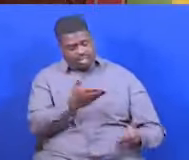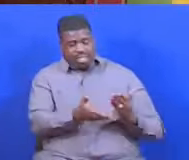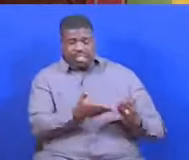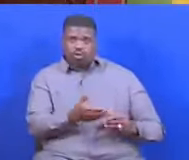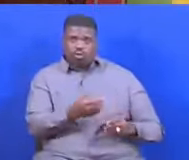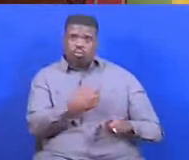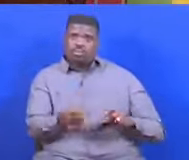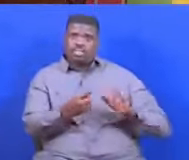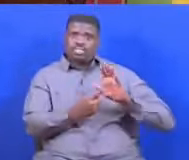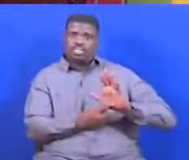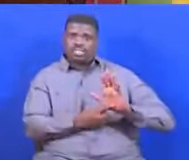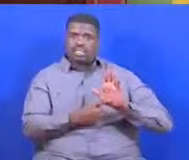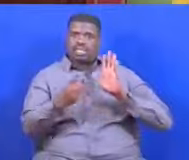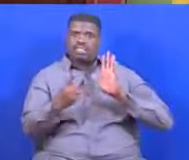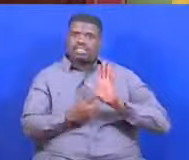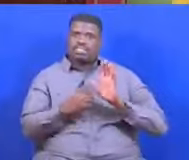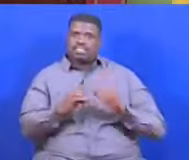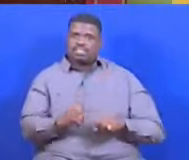ni kilo